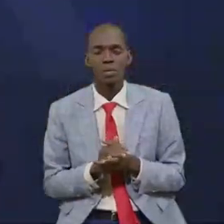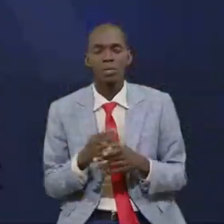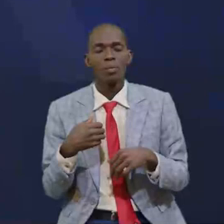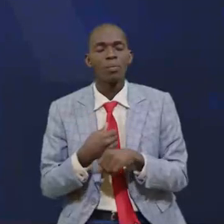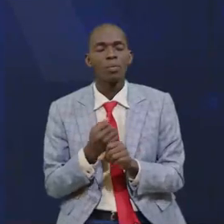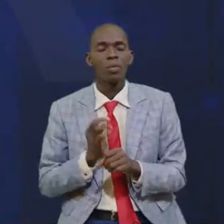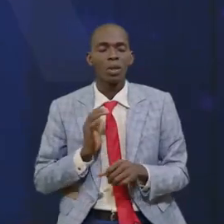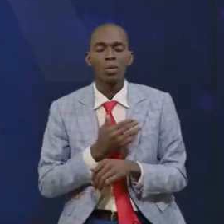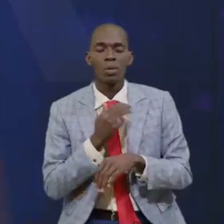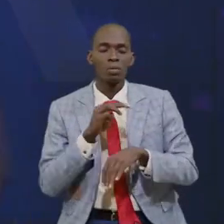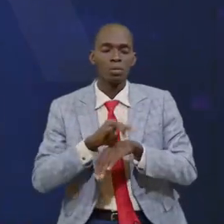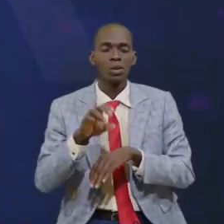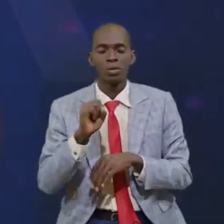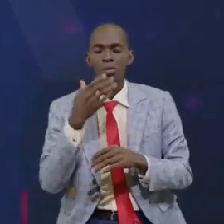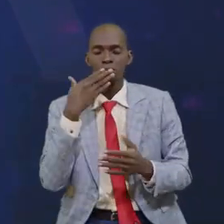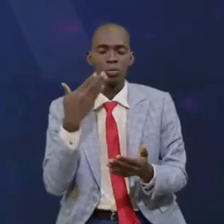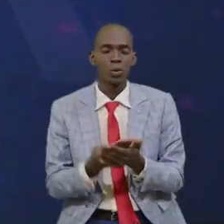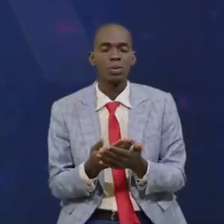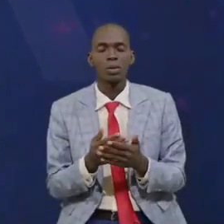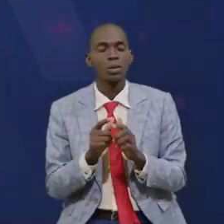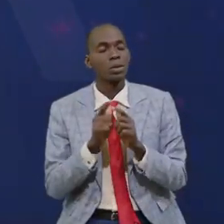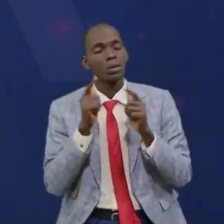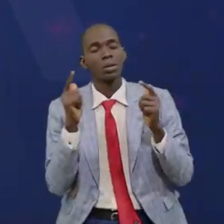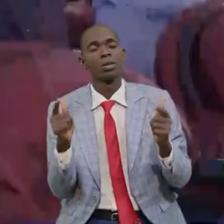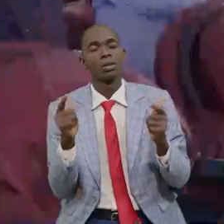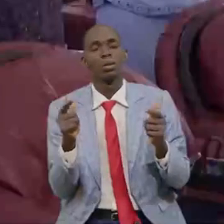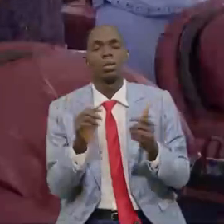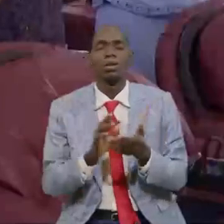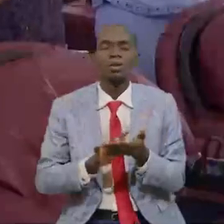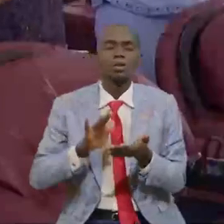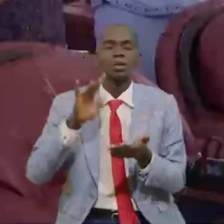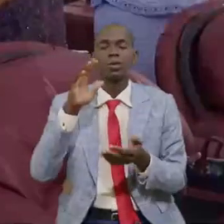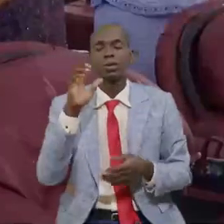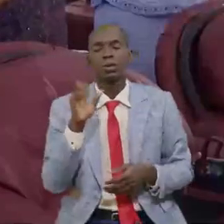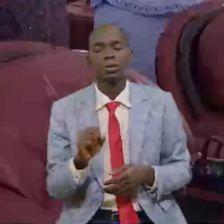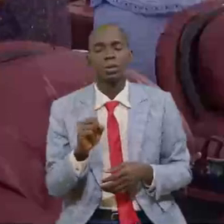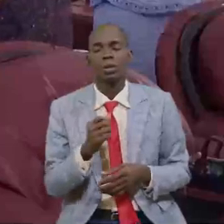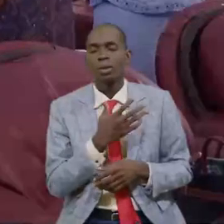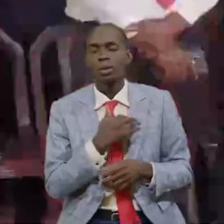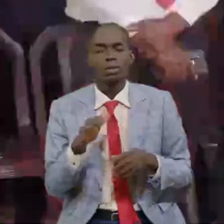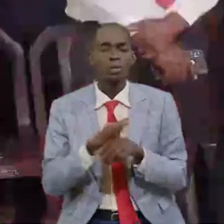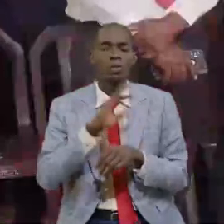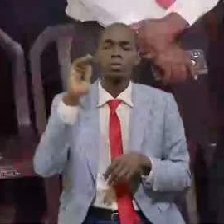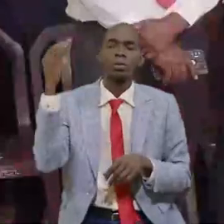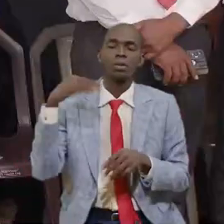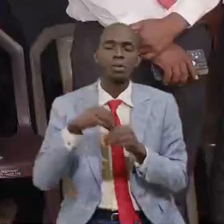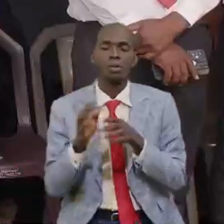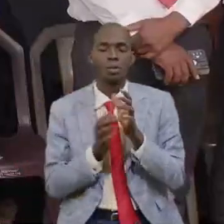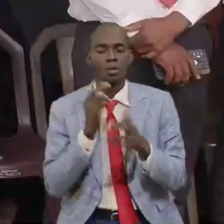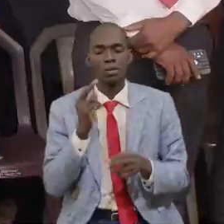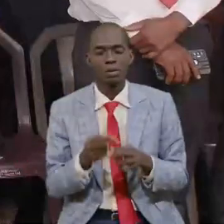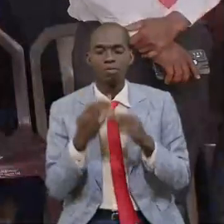Que nos ministères soient bons, grands, glorieux, gracieux au nom de